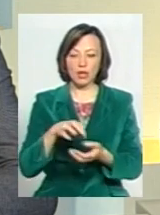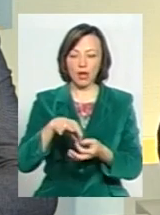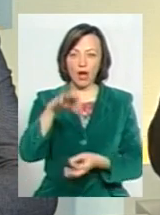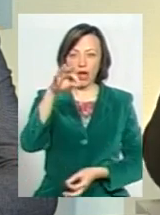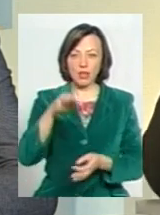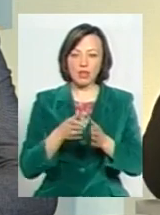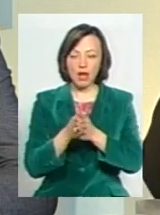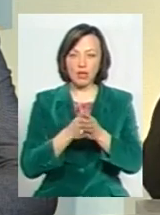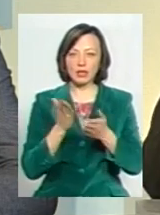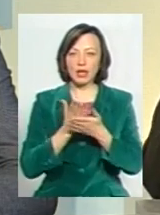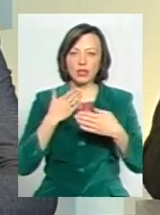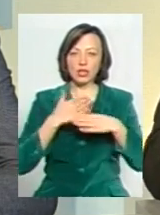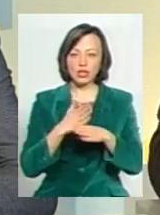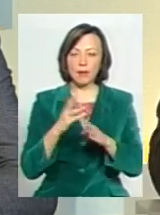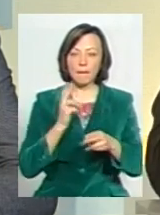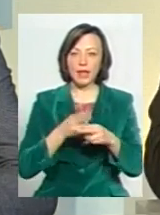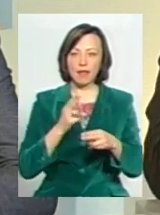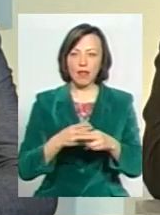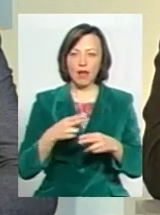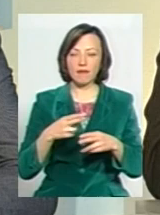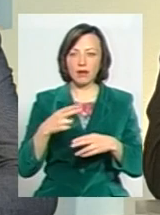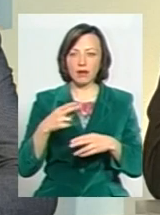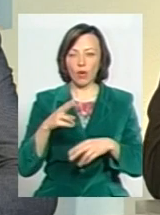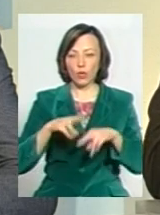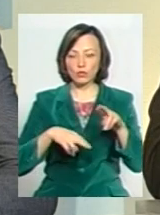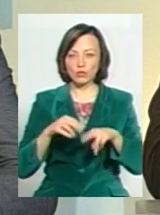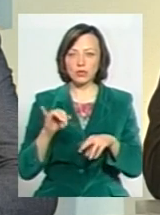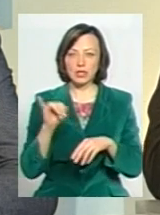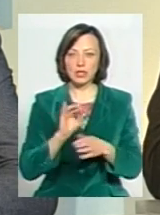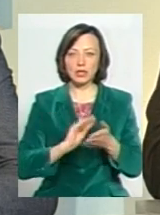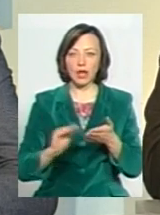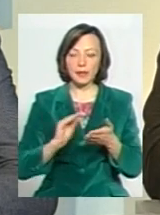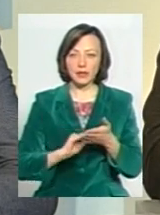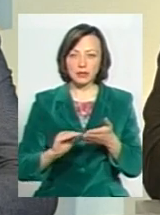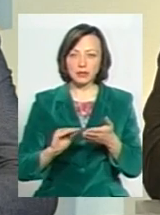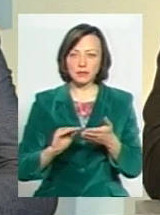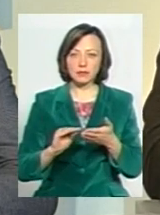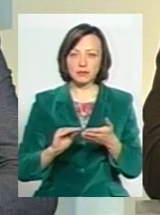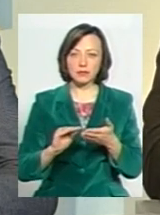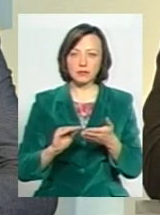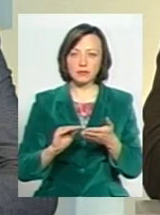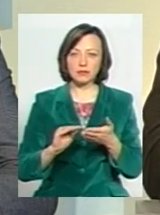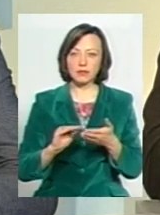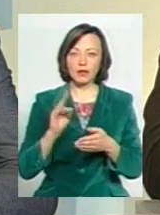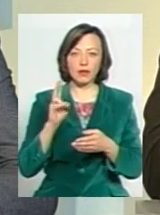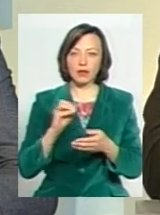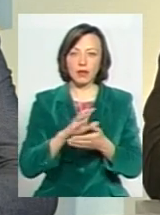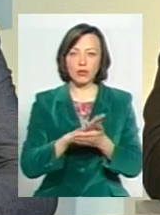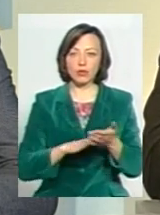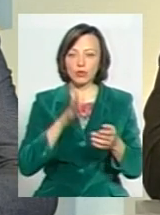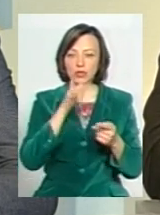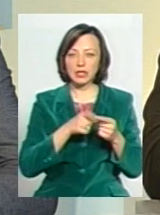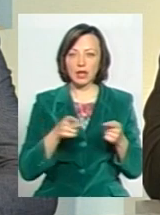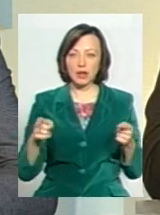є трещі, там металеві конструкції, і там багато. І в тому числі написано, значить, не продовжений термін